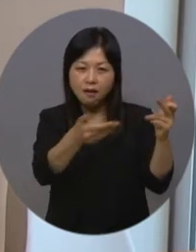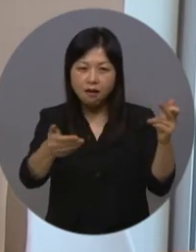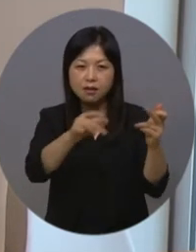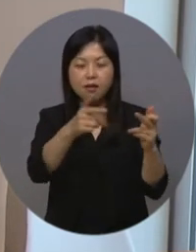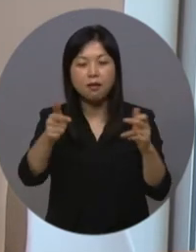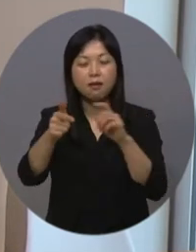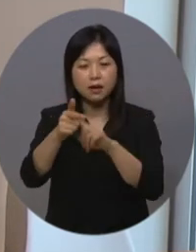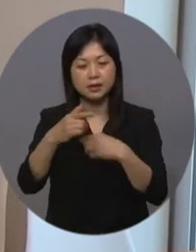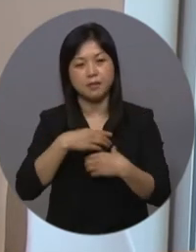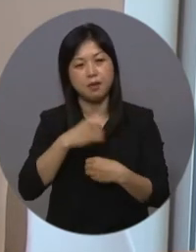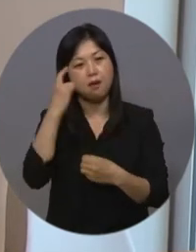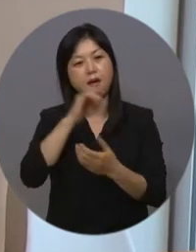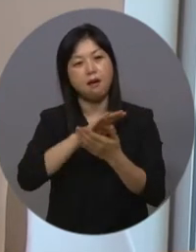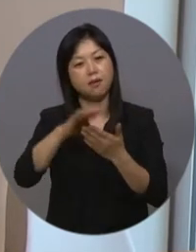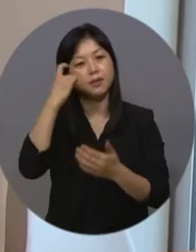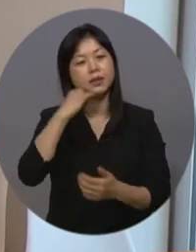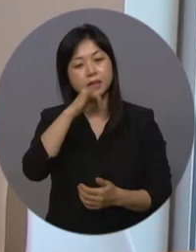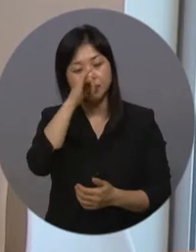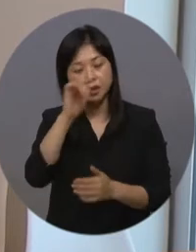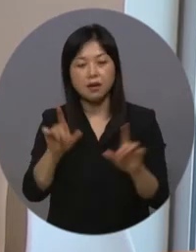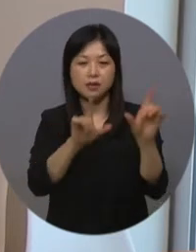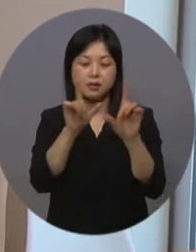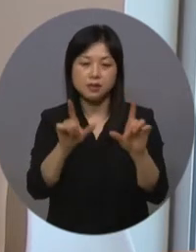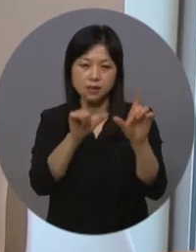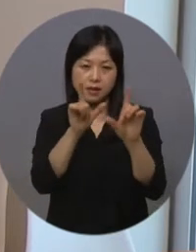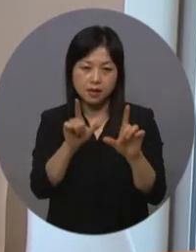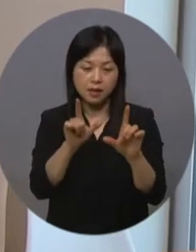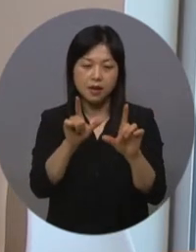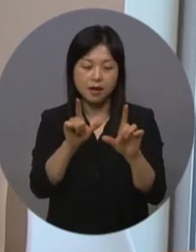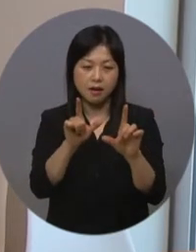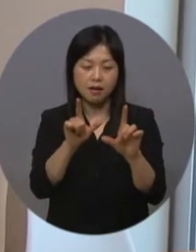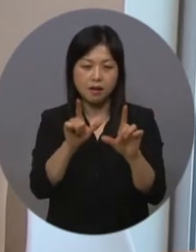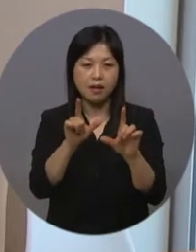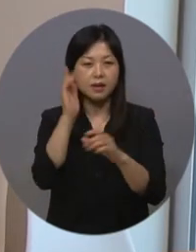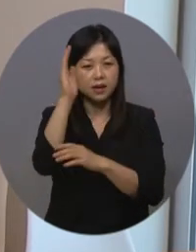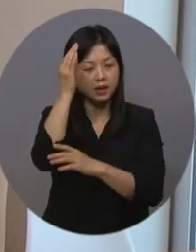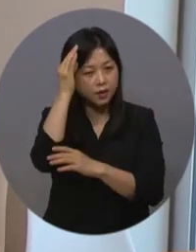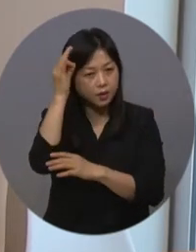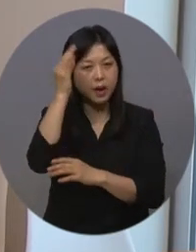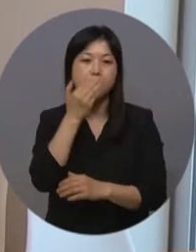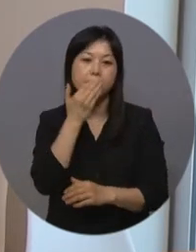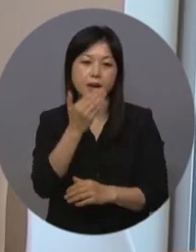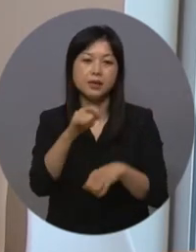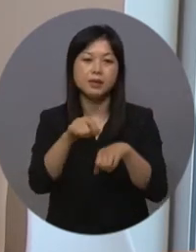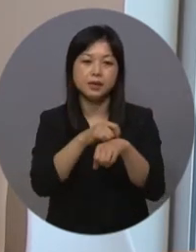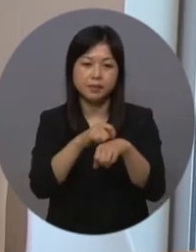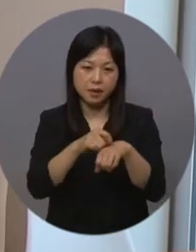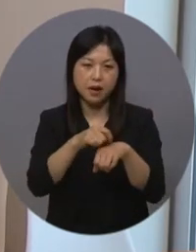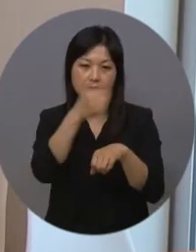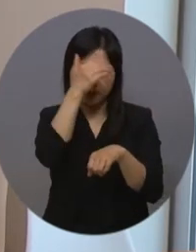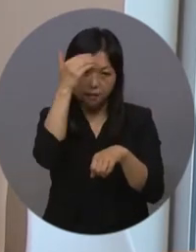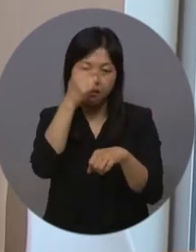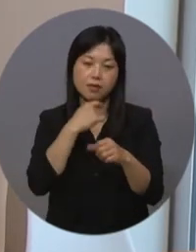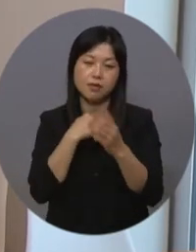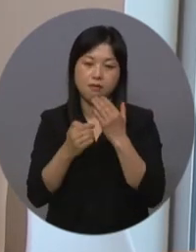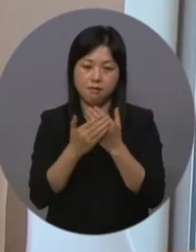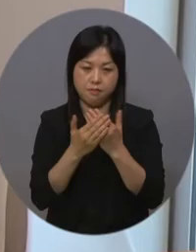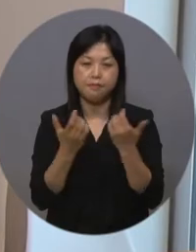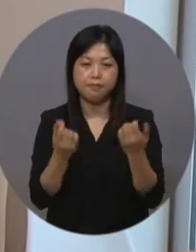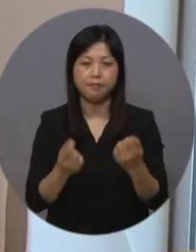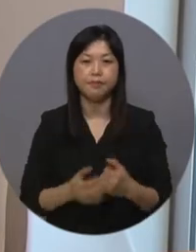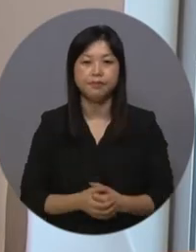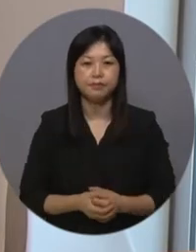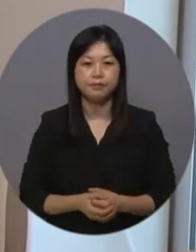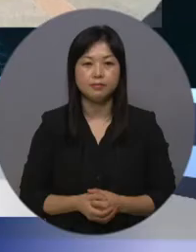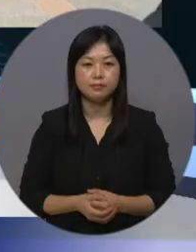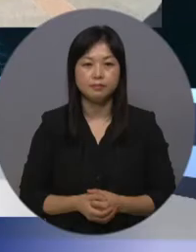묻어둔 우리네의 일상적인 삶의 이야기를 돌아보게 해주는 특별한 시간이 되고 있습니다. 복지TV 뉴스